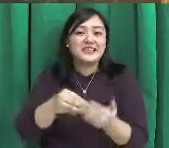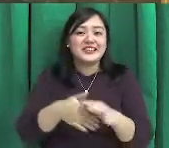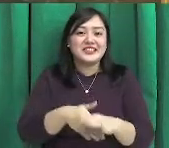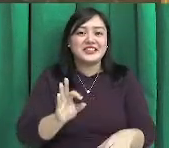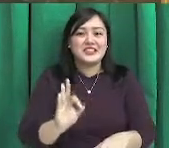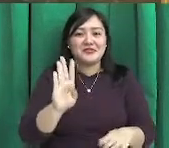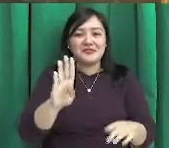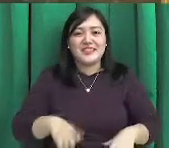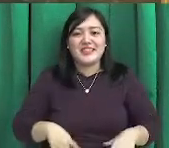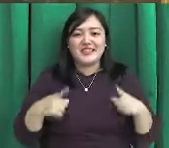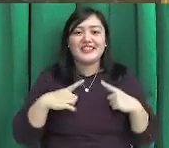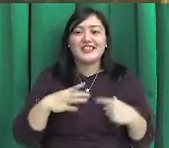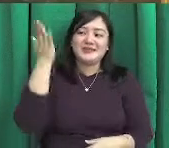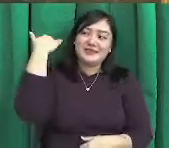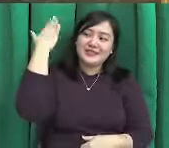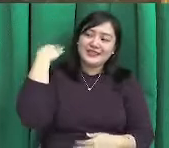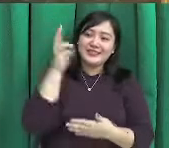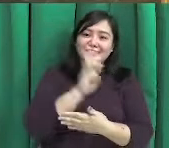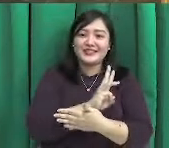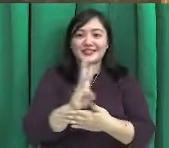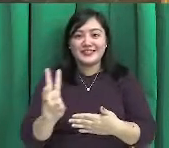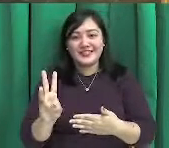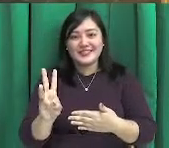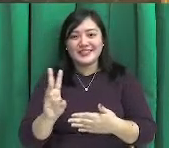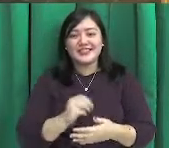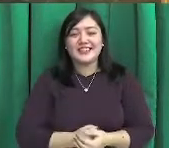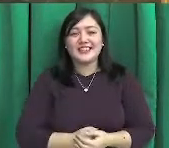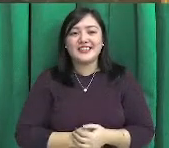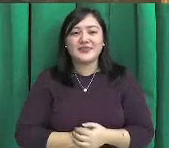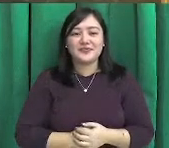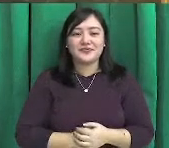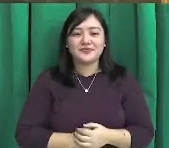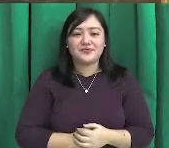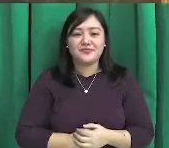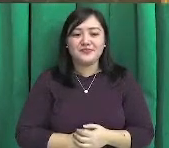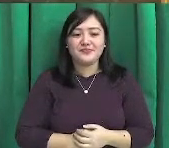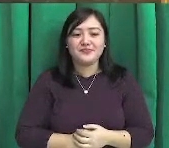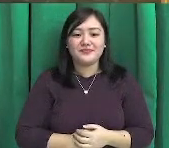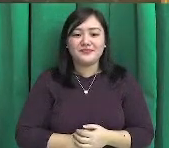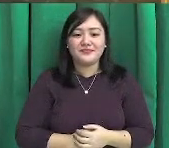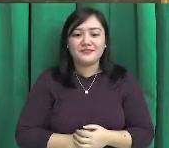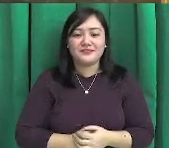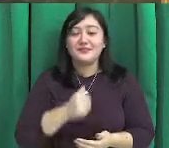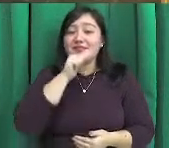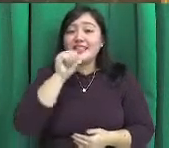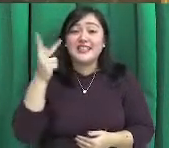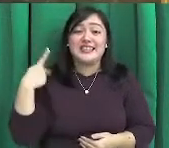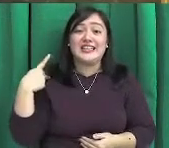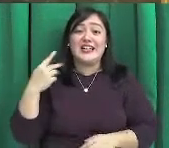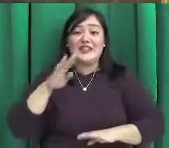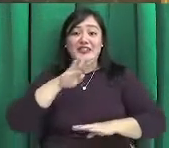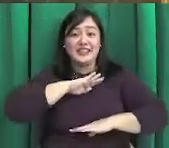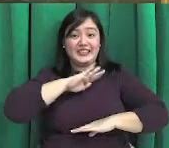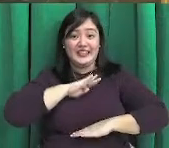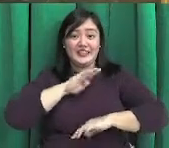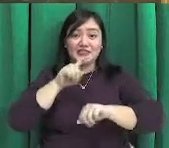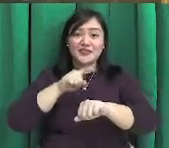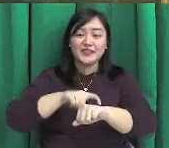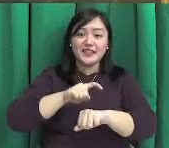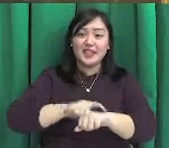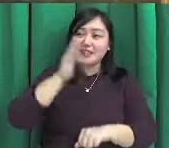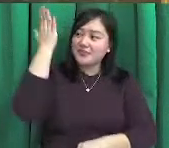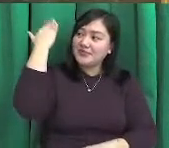mga comments dito. At hindi natin naubos na bigyan sila ng magandang, you